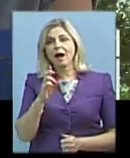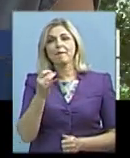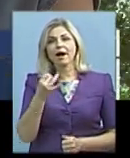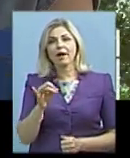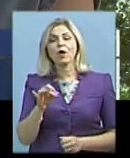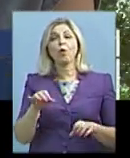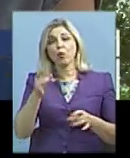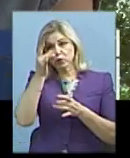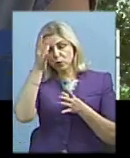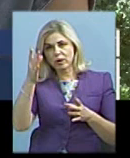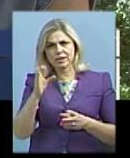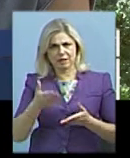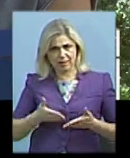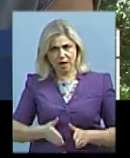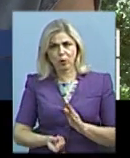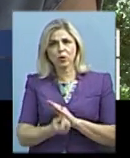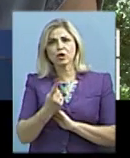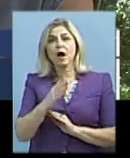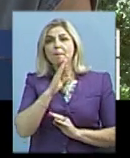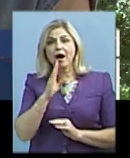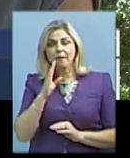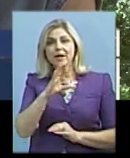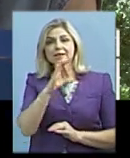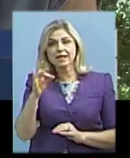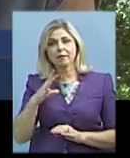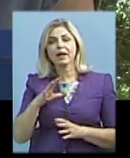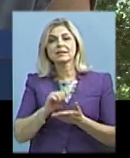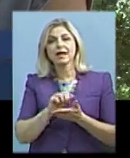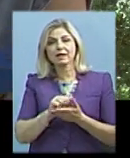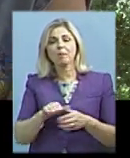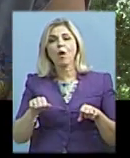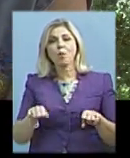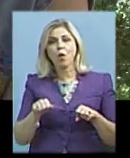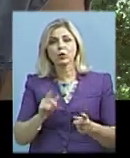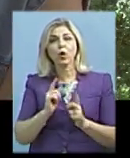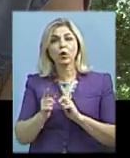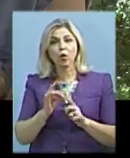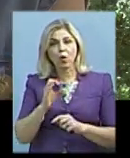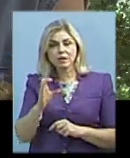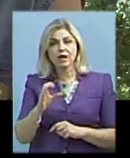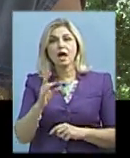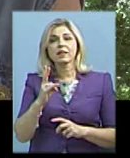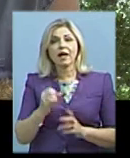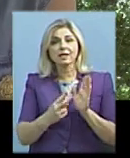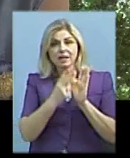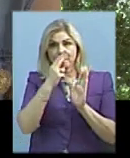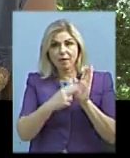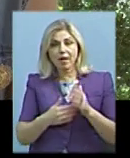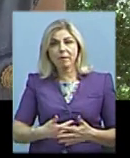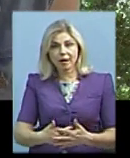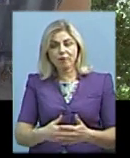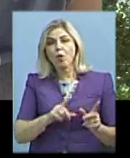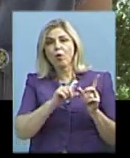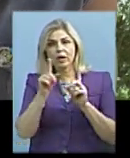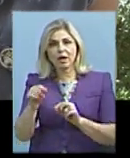Я в байк-культурі з народження. У мене мама при Союзі займалася мотокросом. І на 7-му місяці вагітності вона поїхала на союзні змагання,